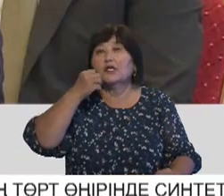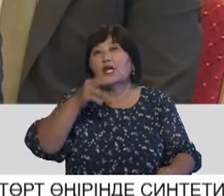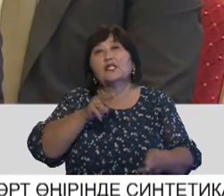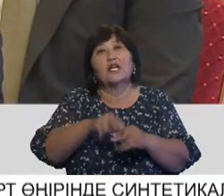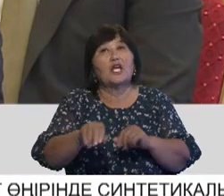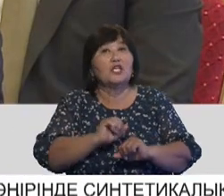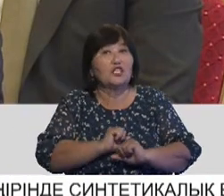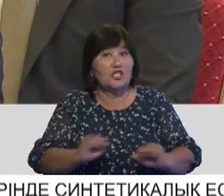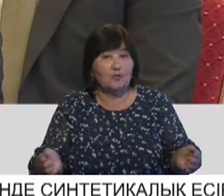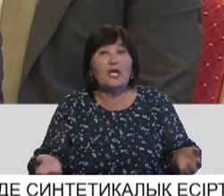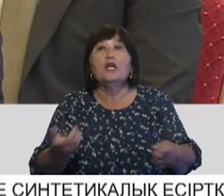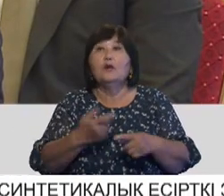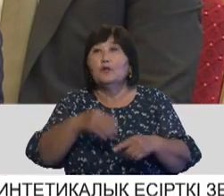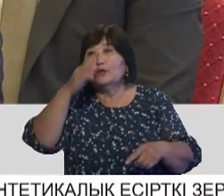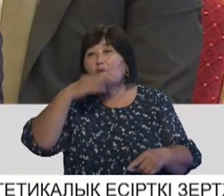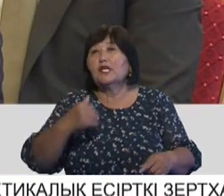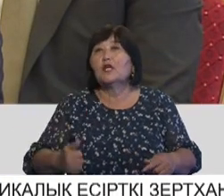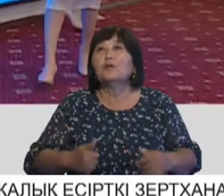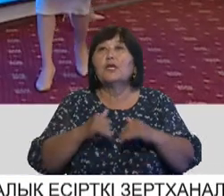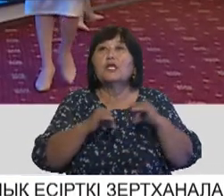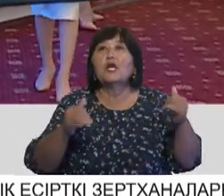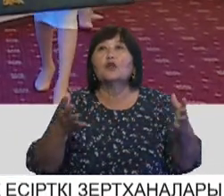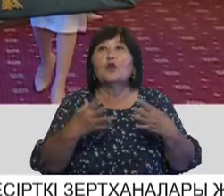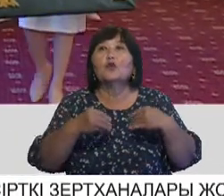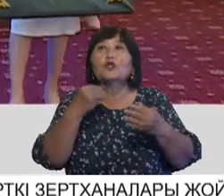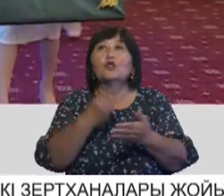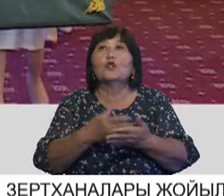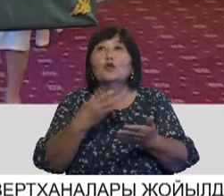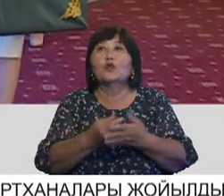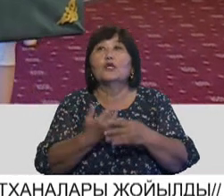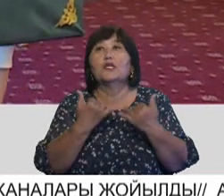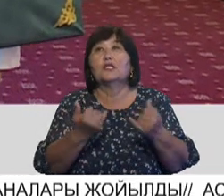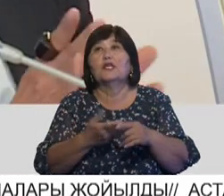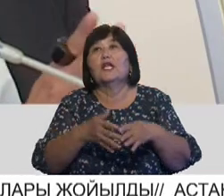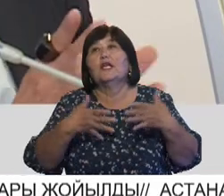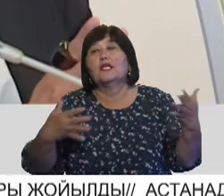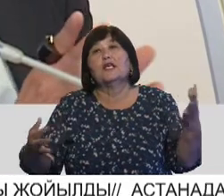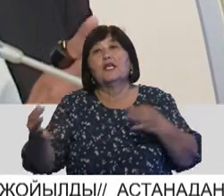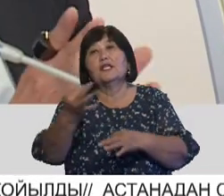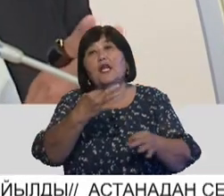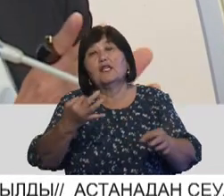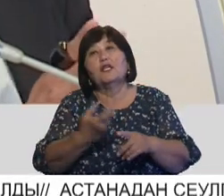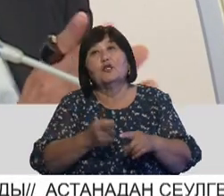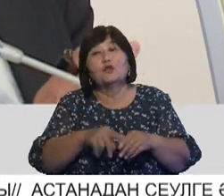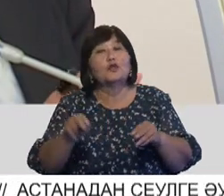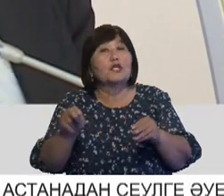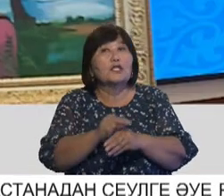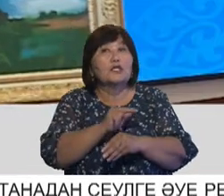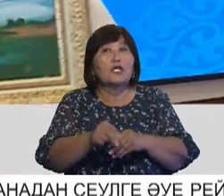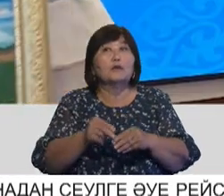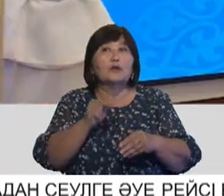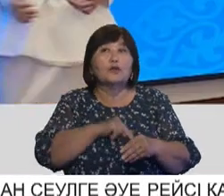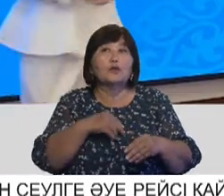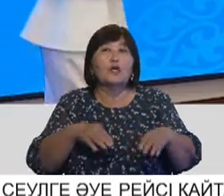жасамаған. Алқалы жиында әке беделін арттыру, отбасы құндылықтарын құнттау жайы кеңінен талқыланды. Сондай ақ тәрбие мен түздің